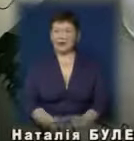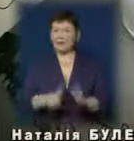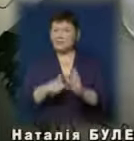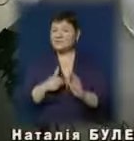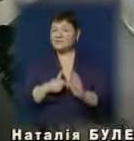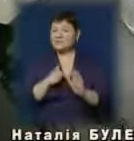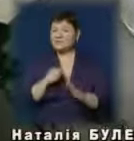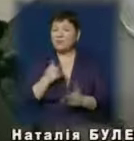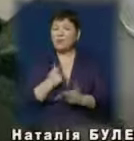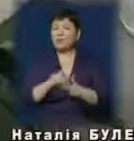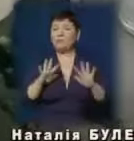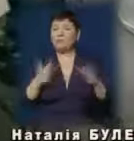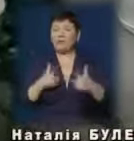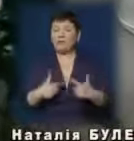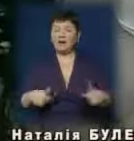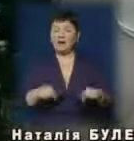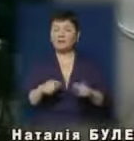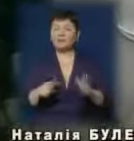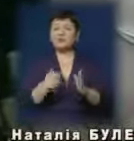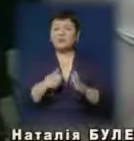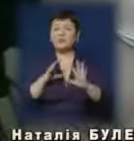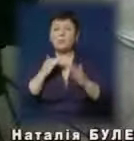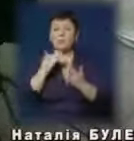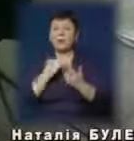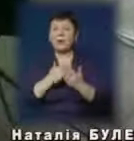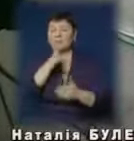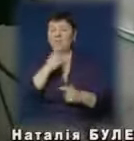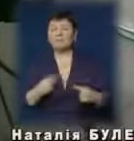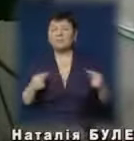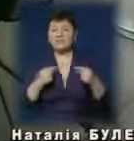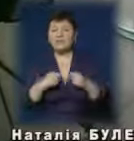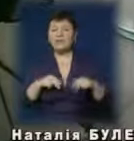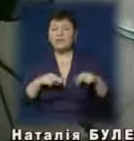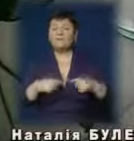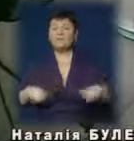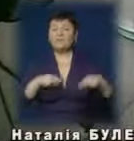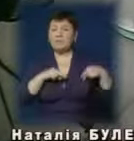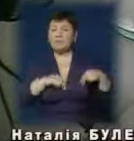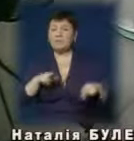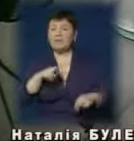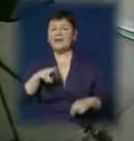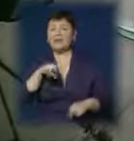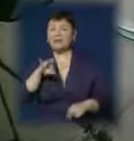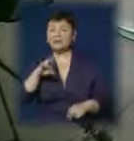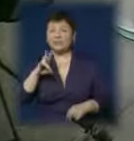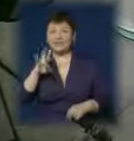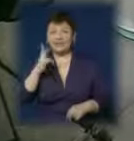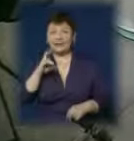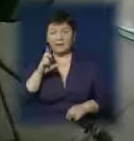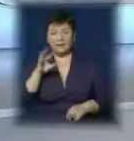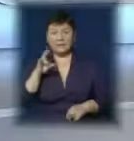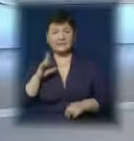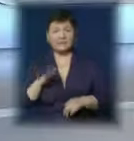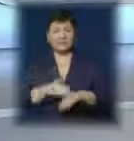Час дізнатися про головні події в краї від журналістів інформаційної програми «Вчасно». У студії для вас працюють Мар'яна Лошак, Наталя Булеця. Доброго